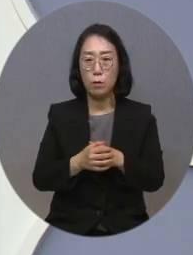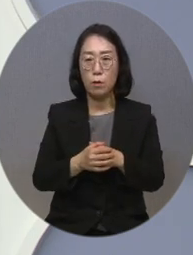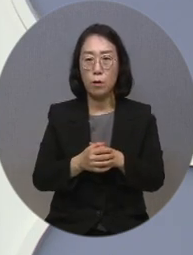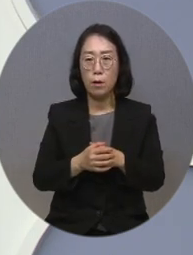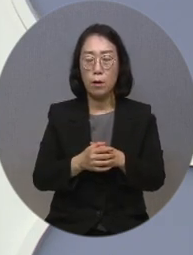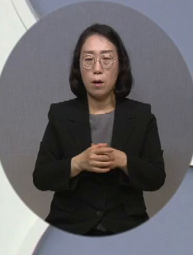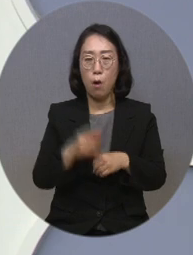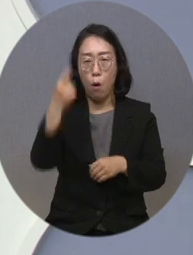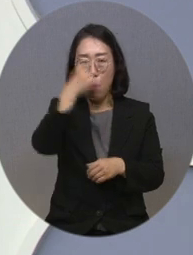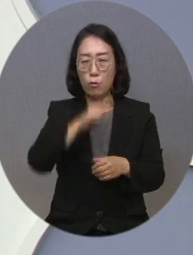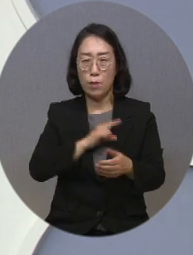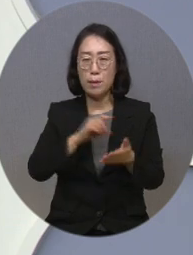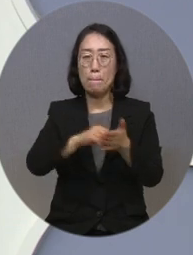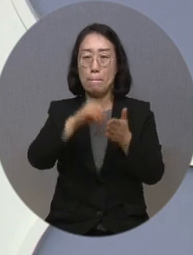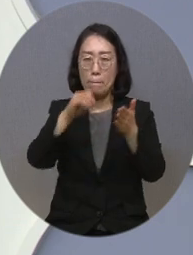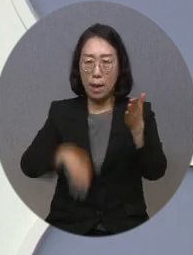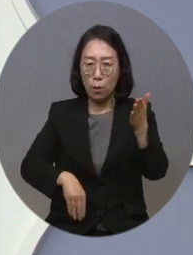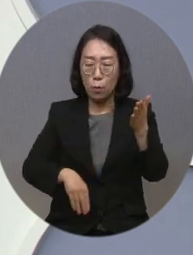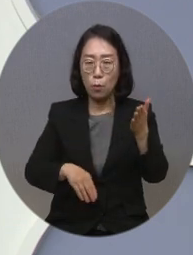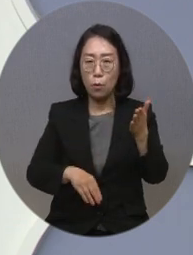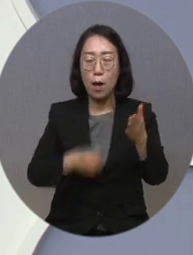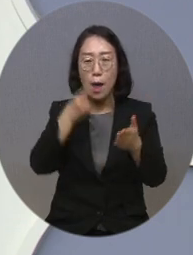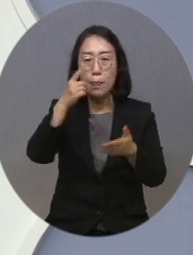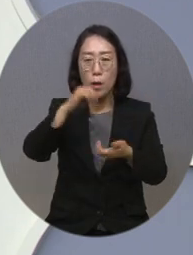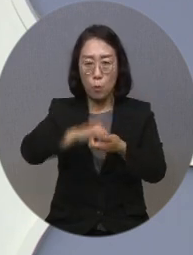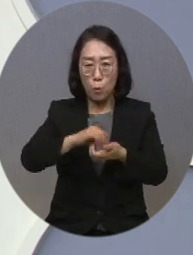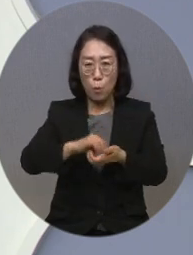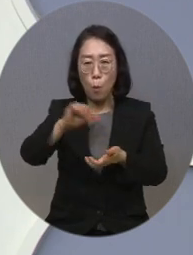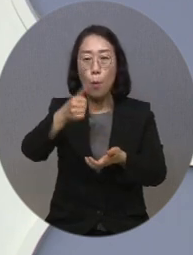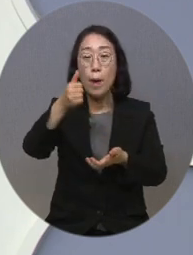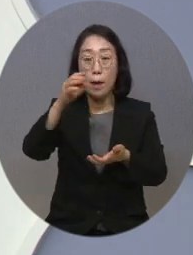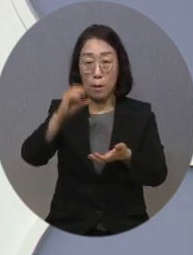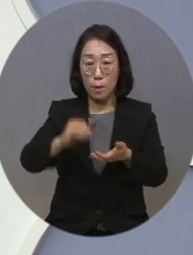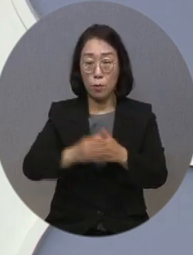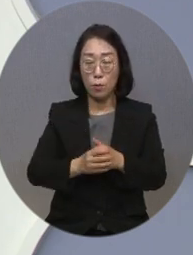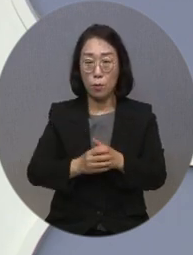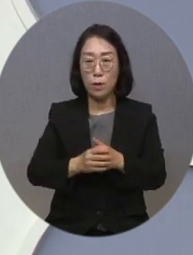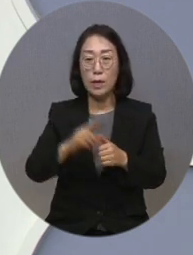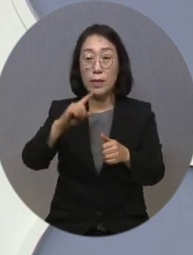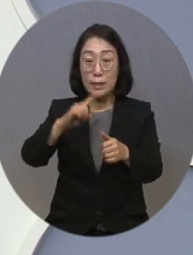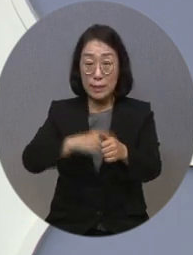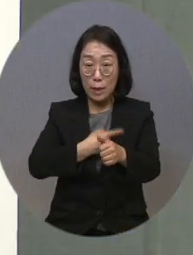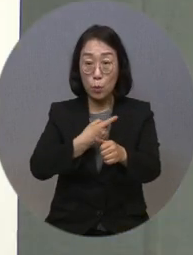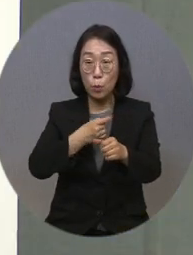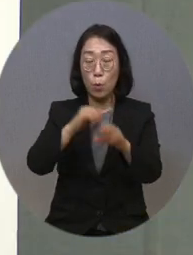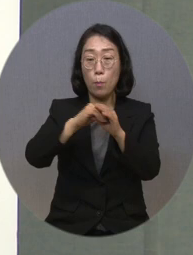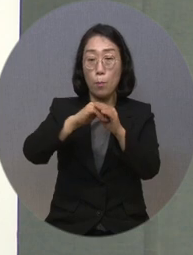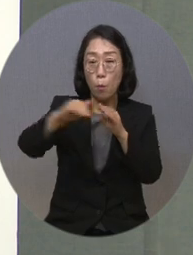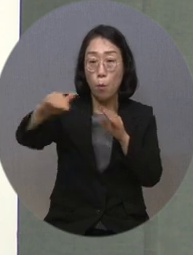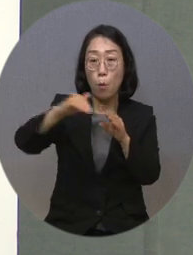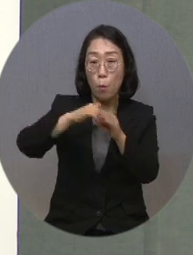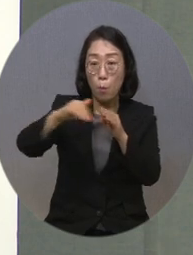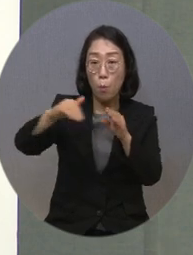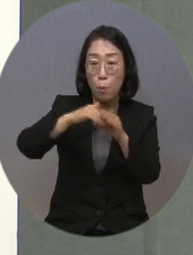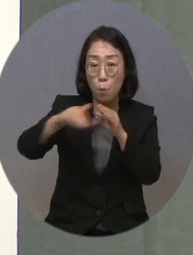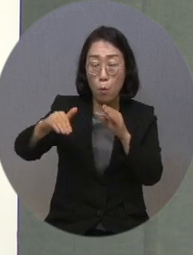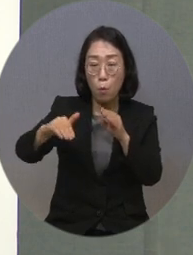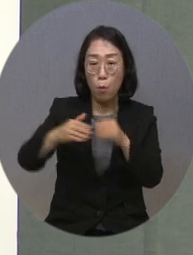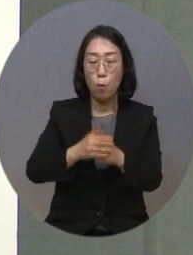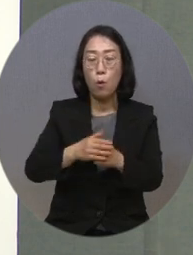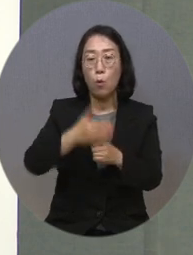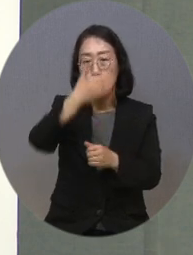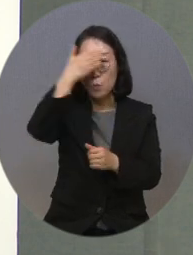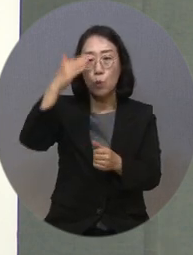제 이름이 아니고 익명으로 매달 500만 원씩 그 자동 이체를 시켜서 그 소년소녀